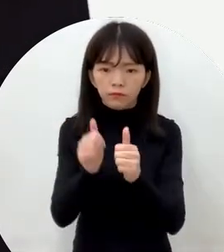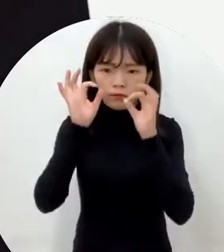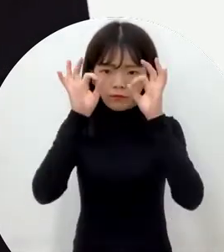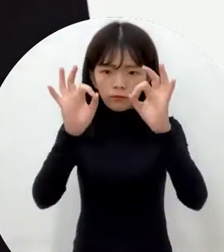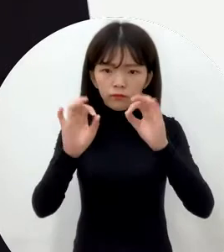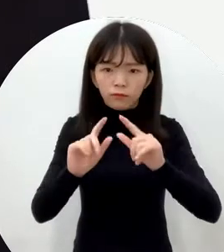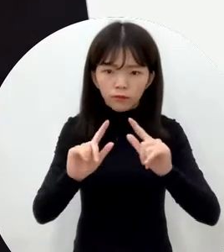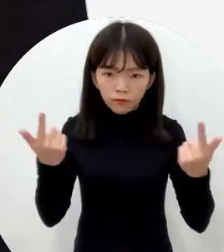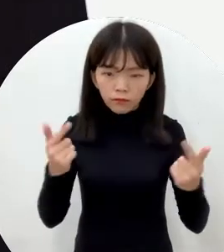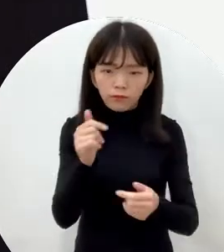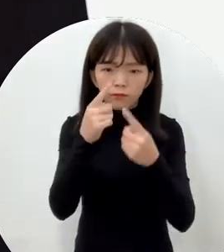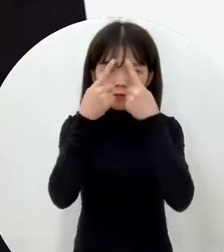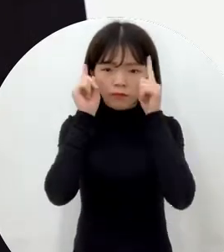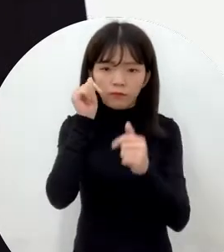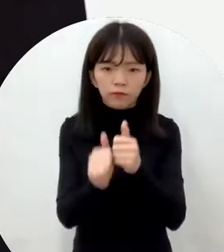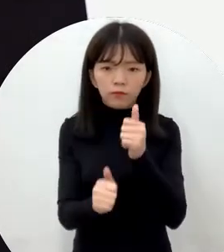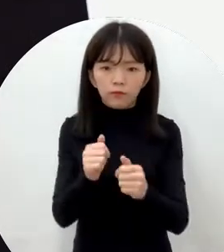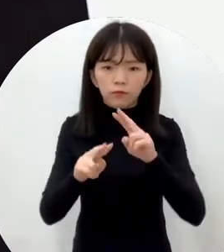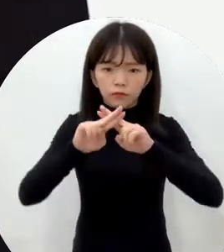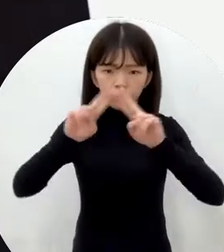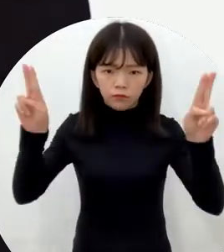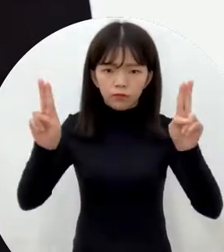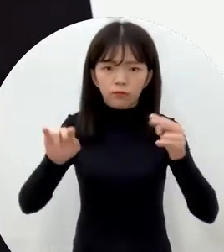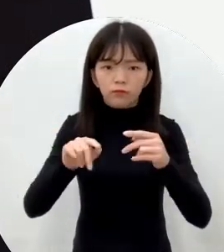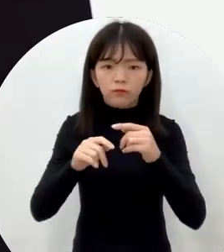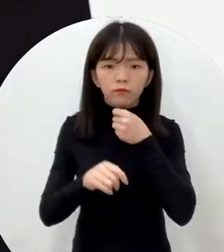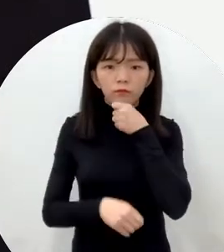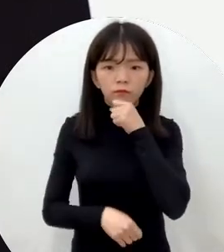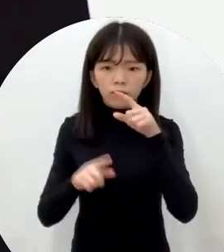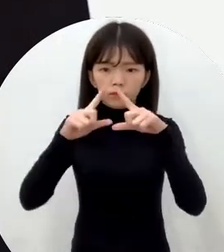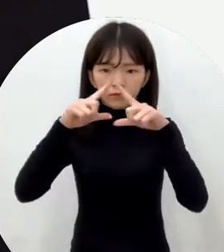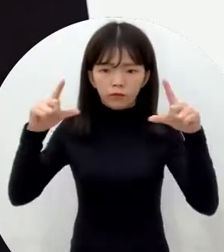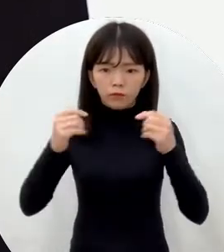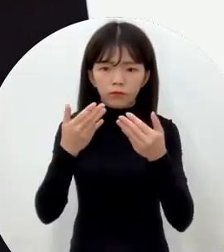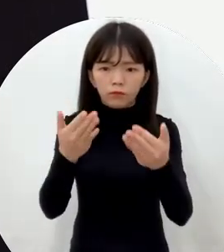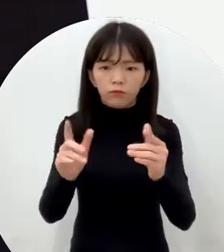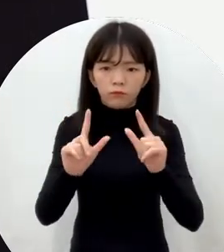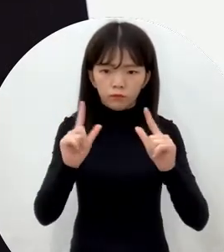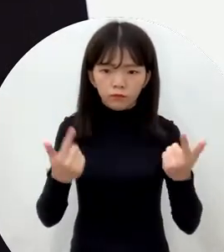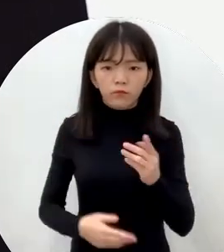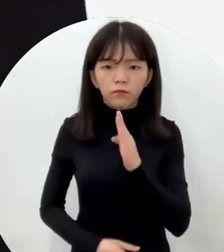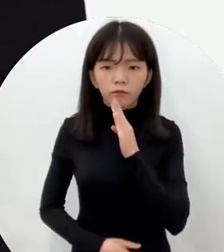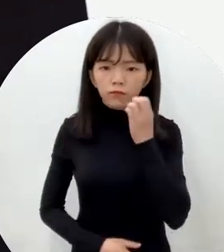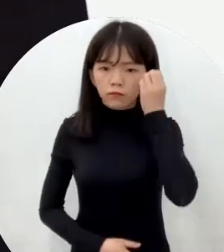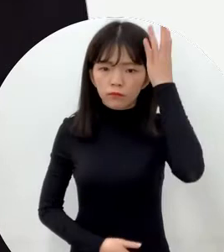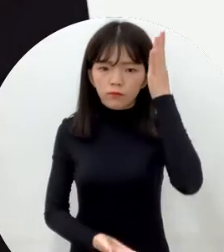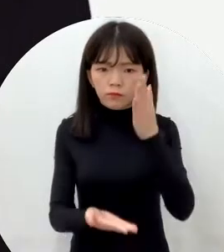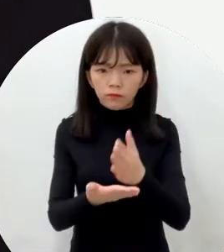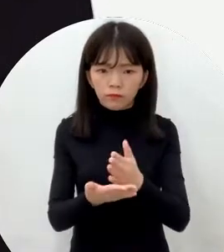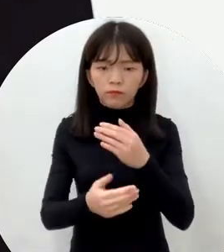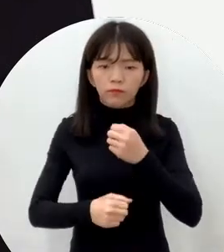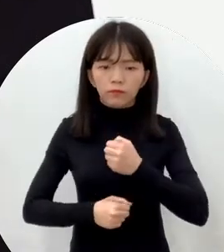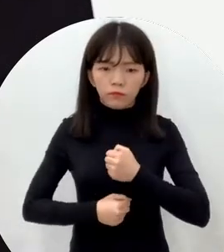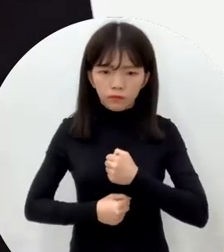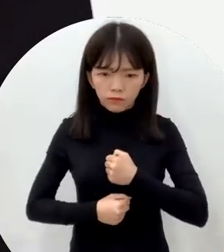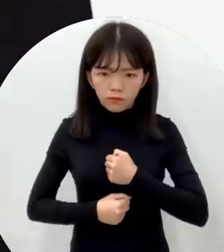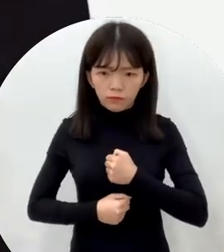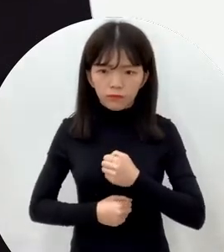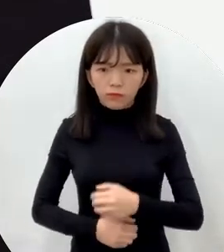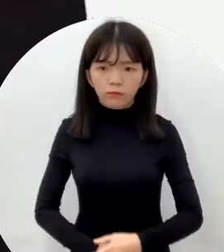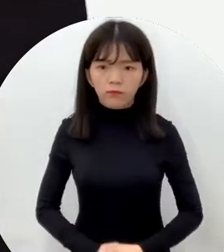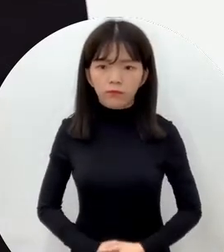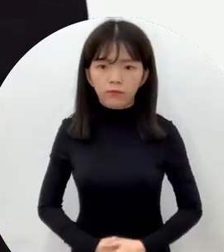한국사 영역에 응시하지 않으면 수능 응시 자체가 무효 처리되고 성적 통지표 전체가 제공되지 않는다는